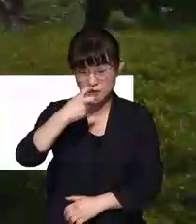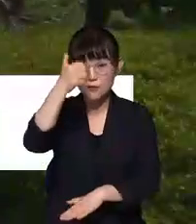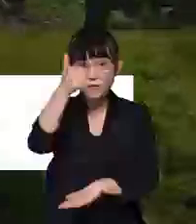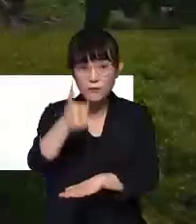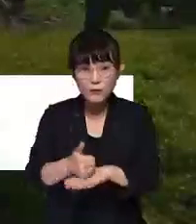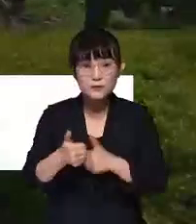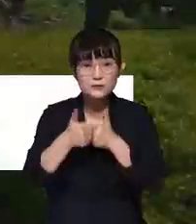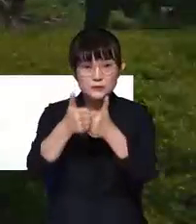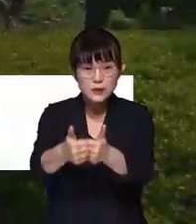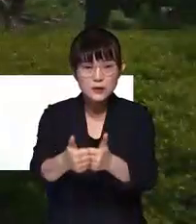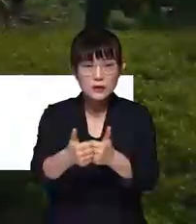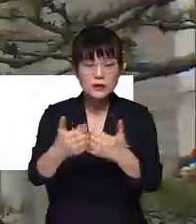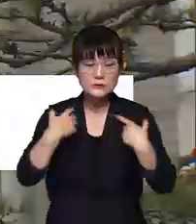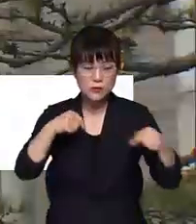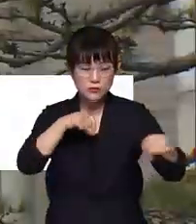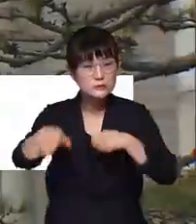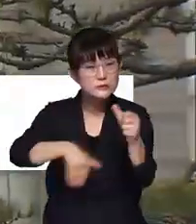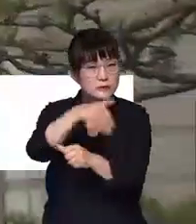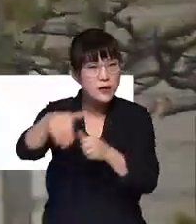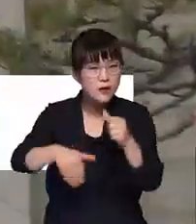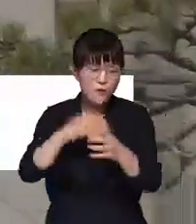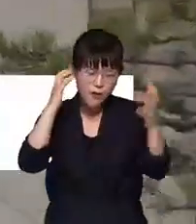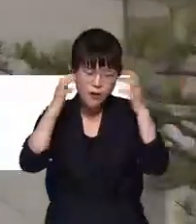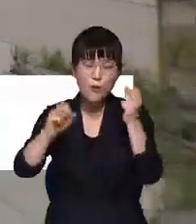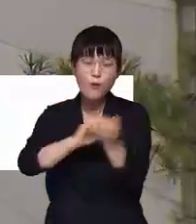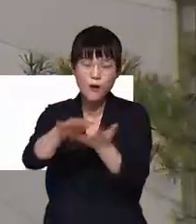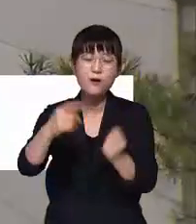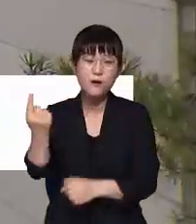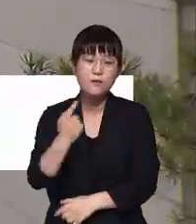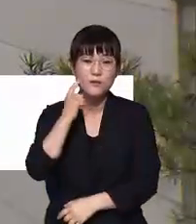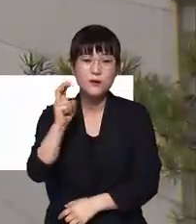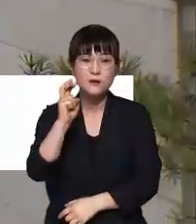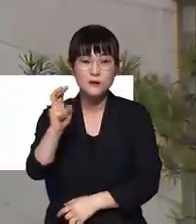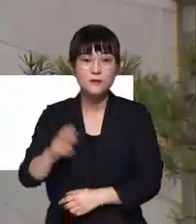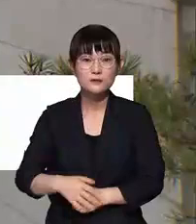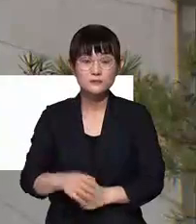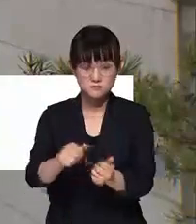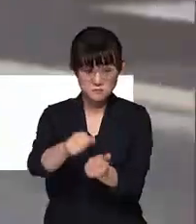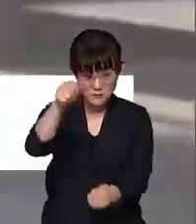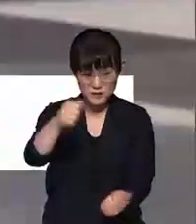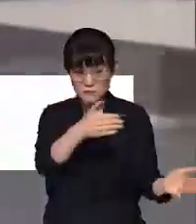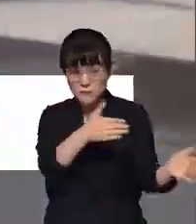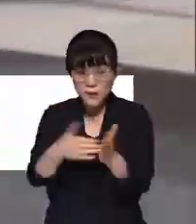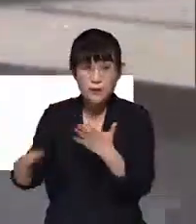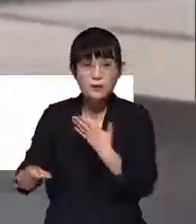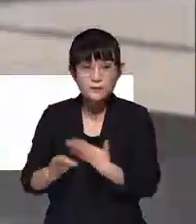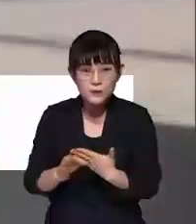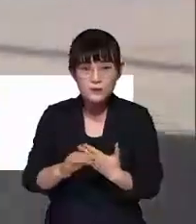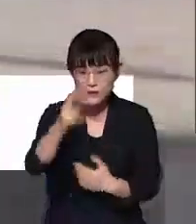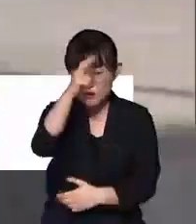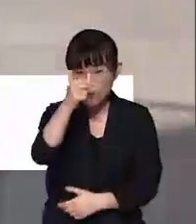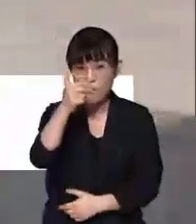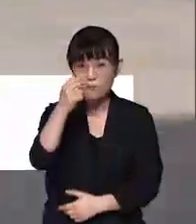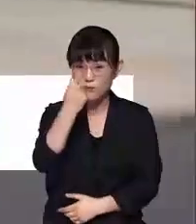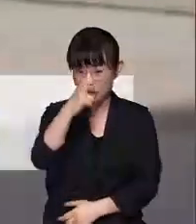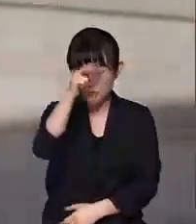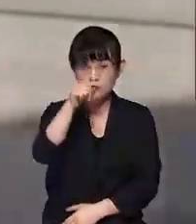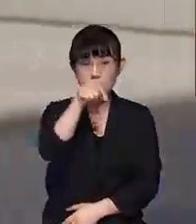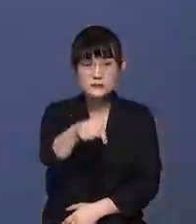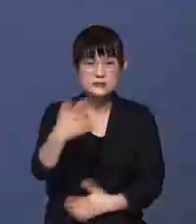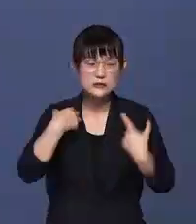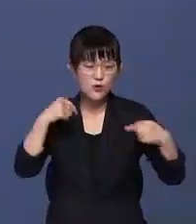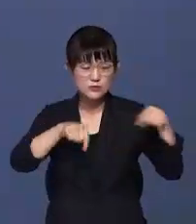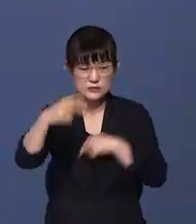따라 전국은 큰 파장에 휩싸일 전망입니다. 영장이 기각되면 검찰은 정치수사라는 오명을